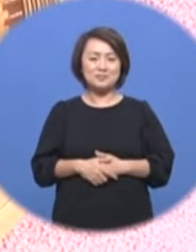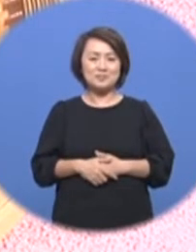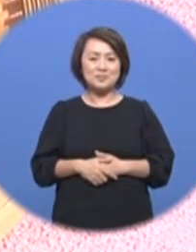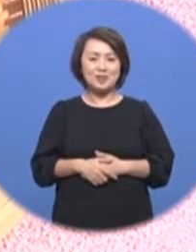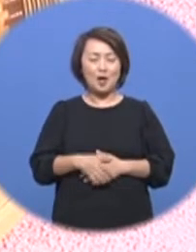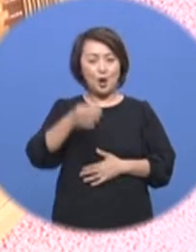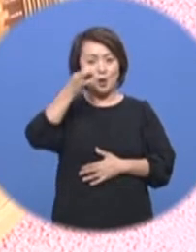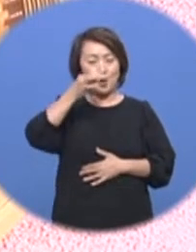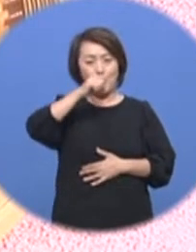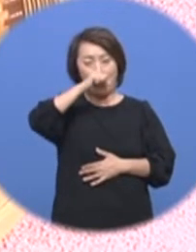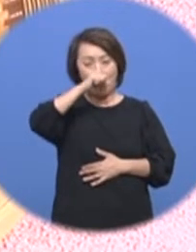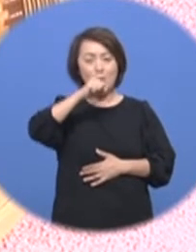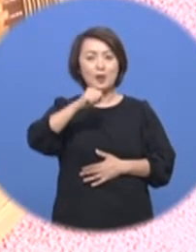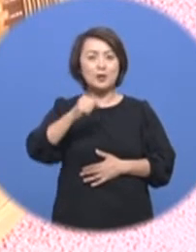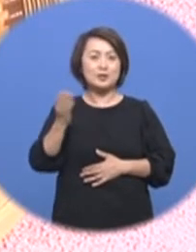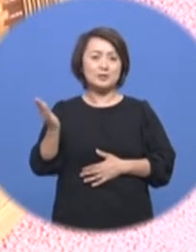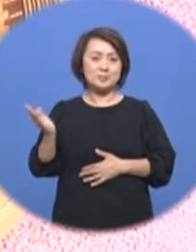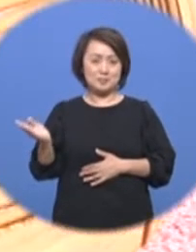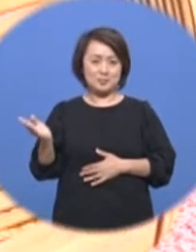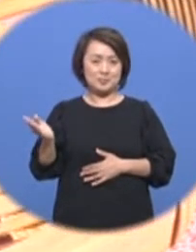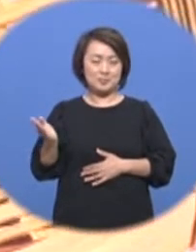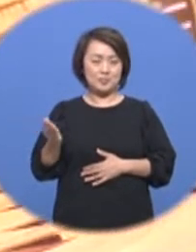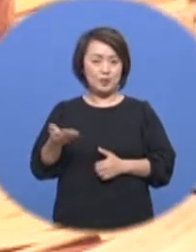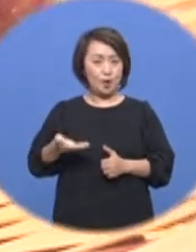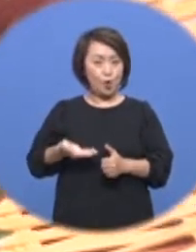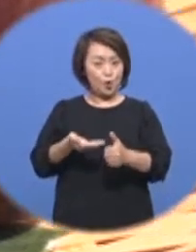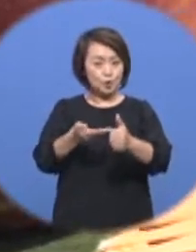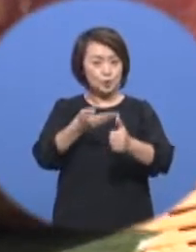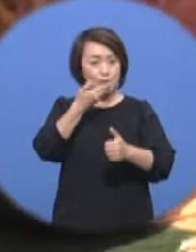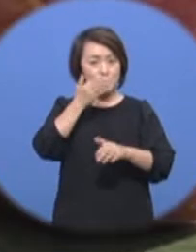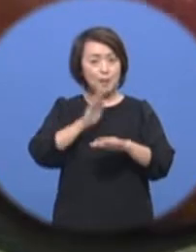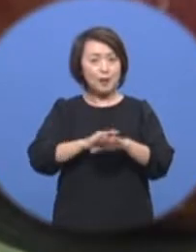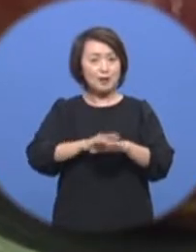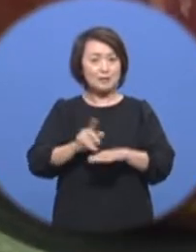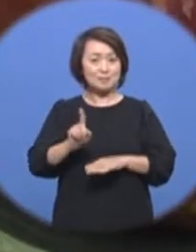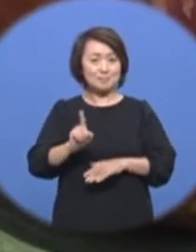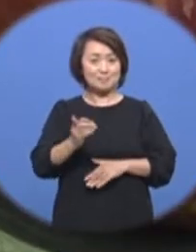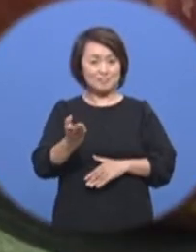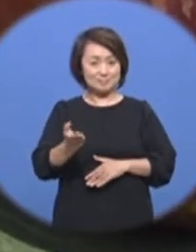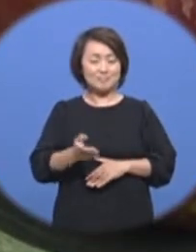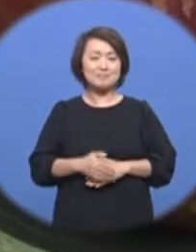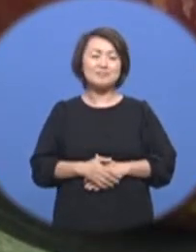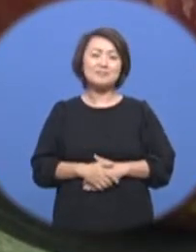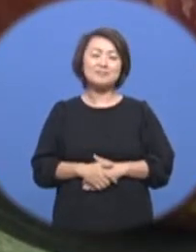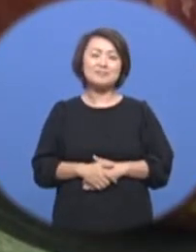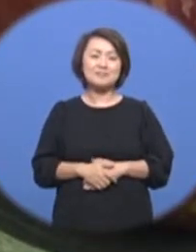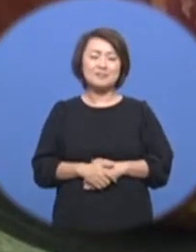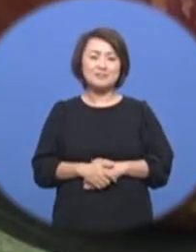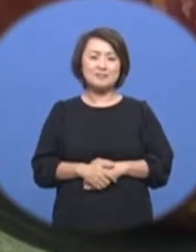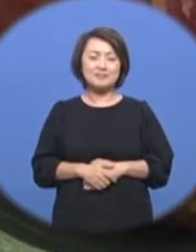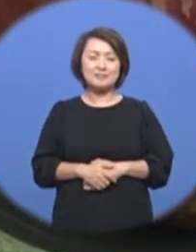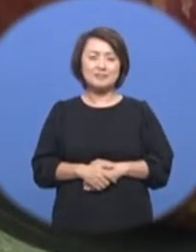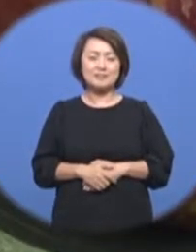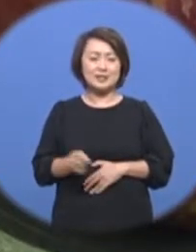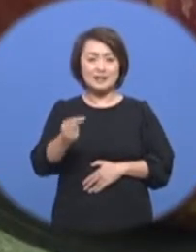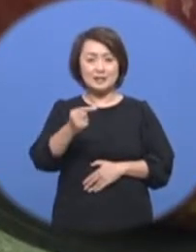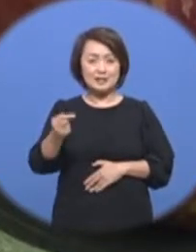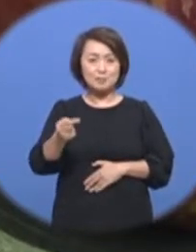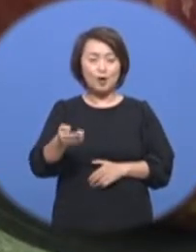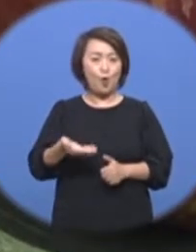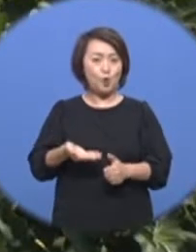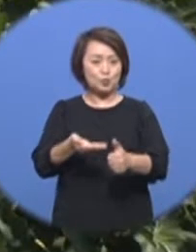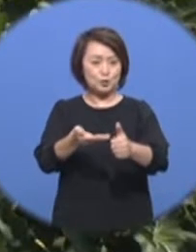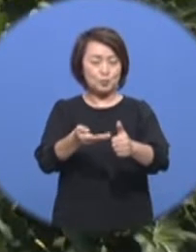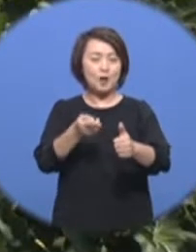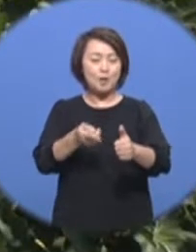も上々のイチジクプリンセス、おすすめの食べ方を教えてください。 一番おすすめしたいの